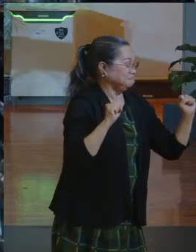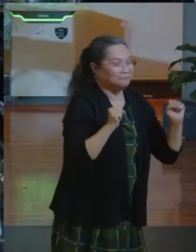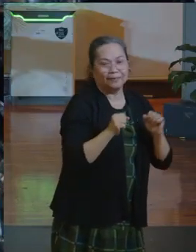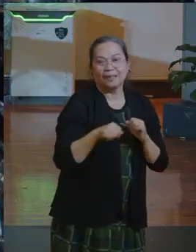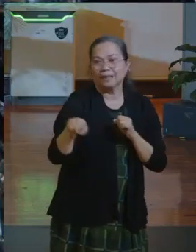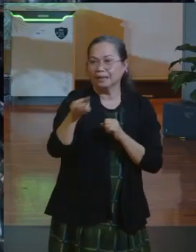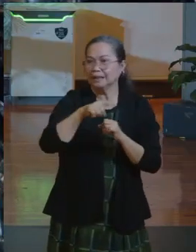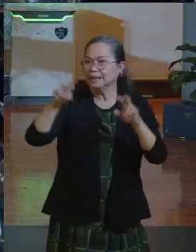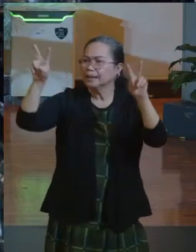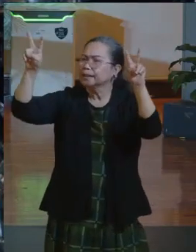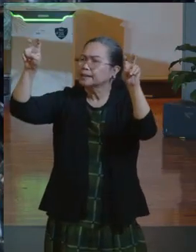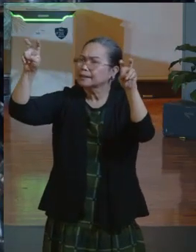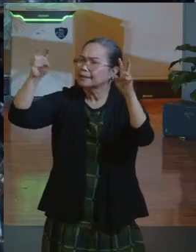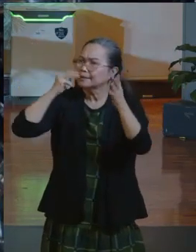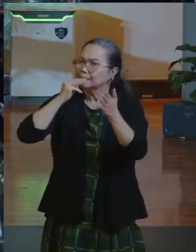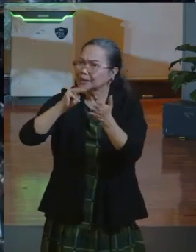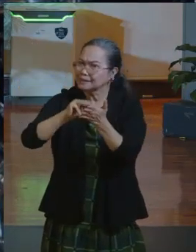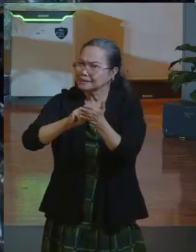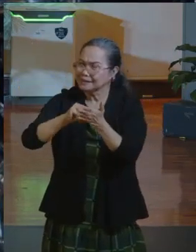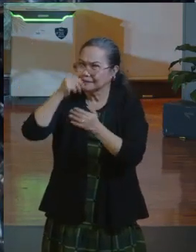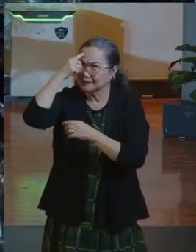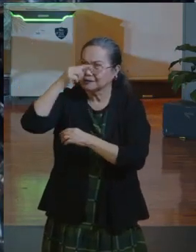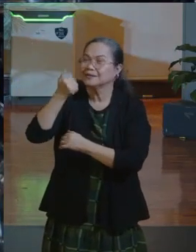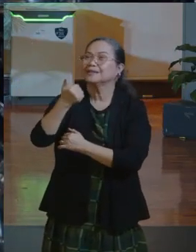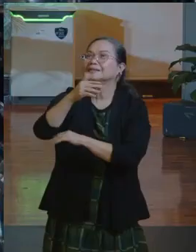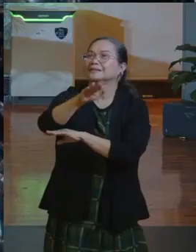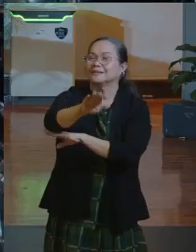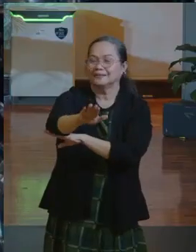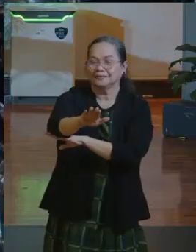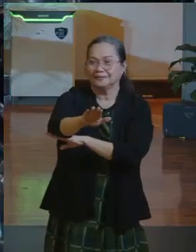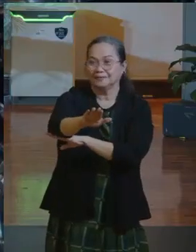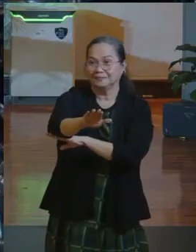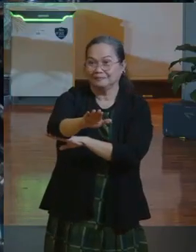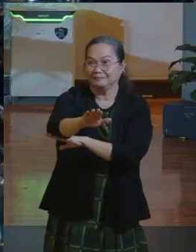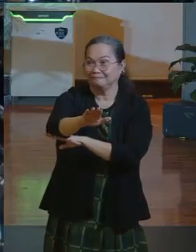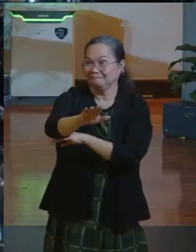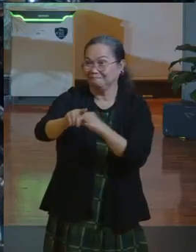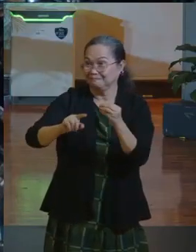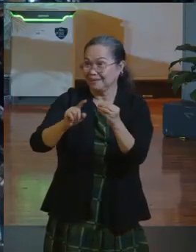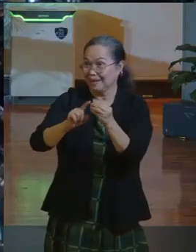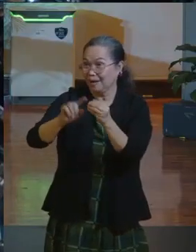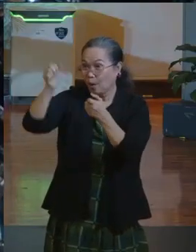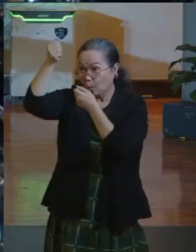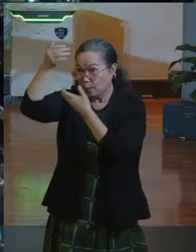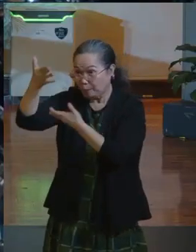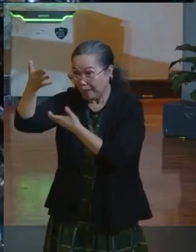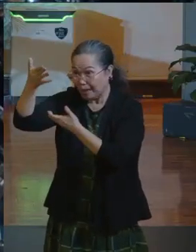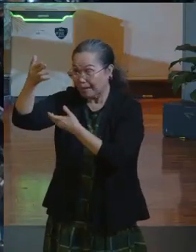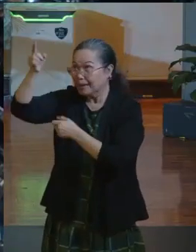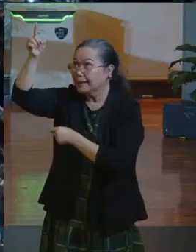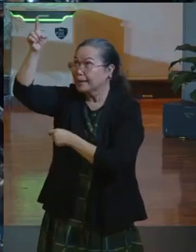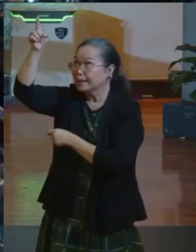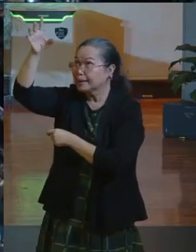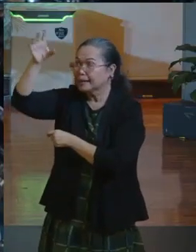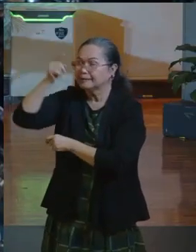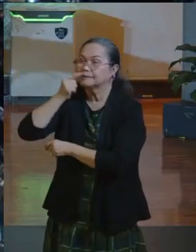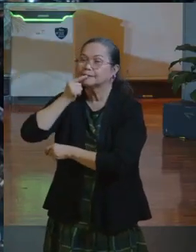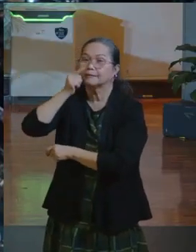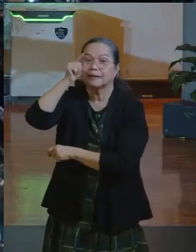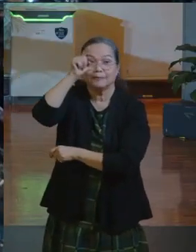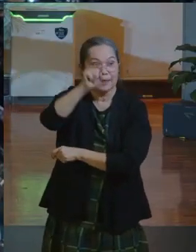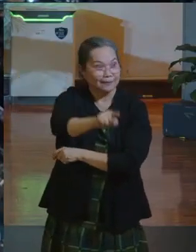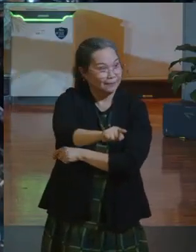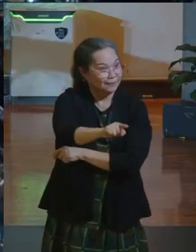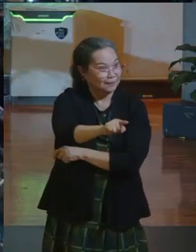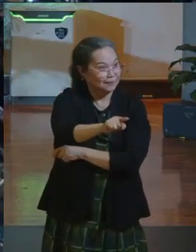Ang title po ng mensahe sa atin ng Panginoon sa hapon ito ay Pagsunod sa Pagsugo